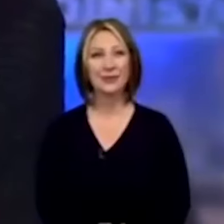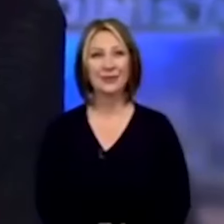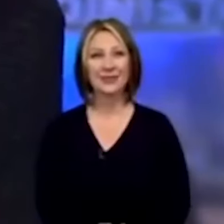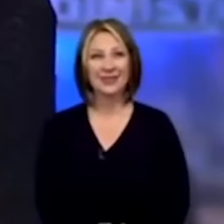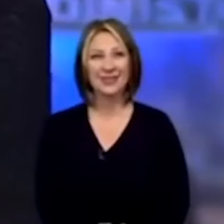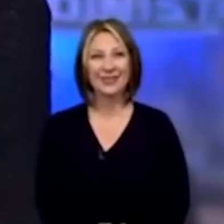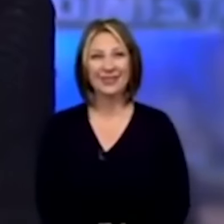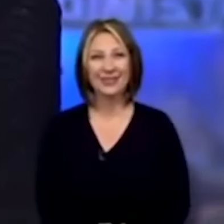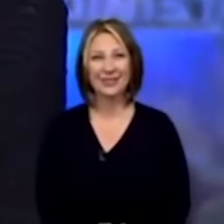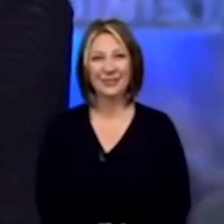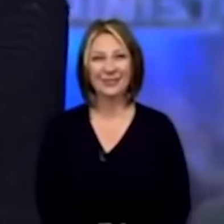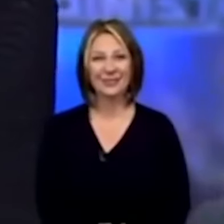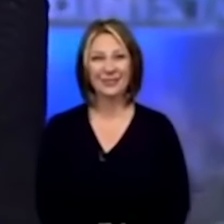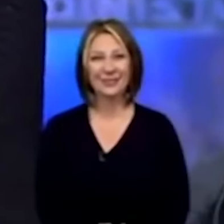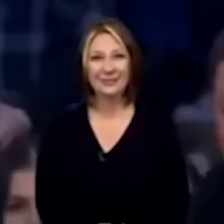istemezdim.